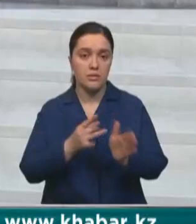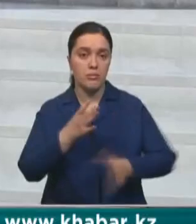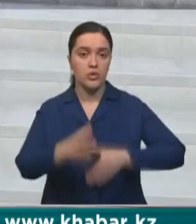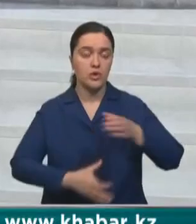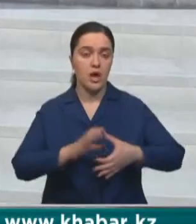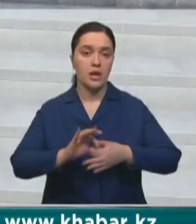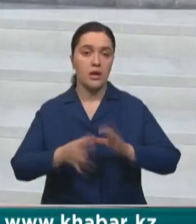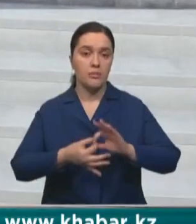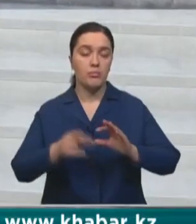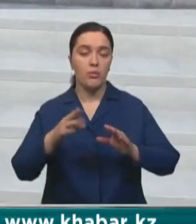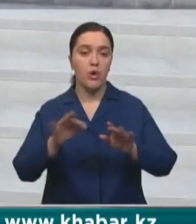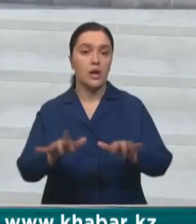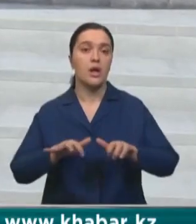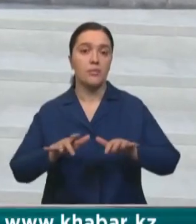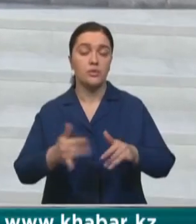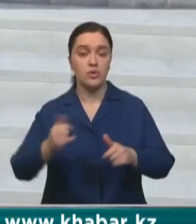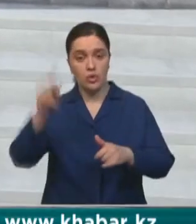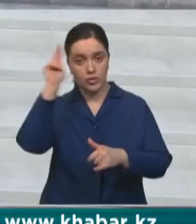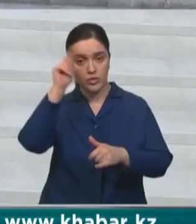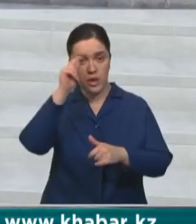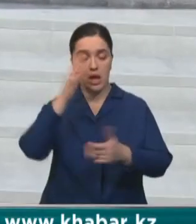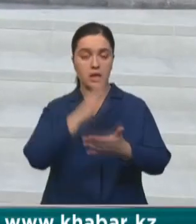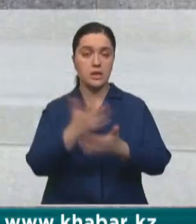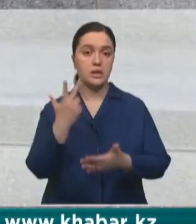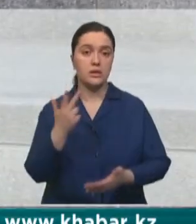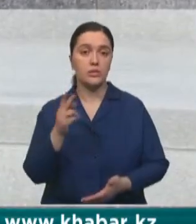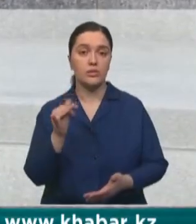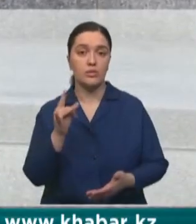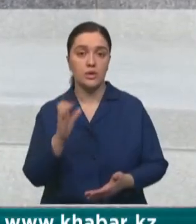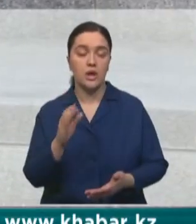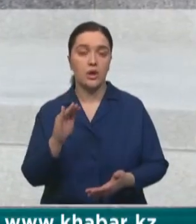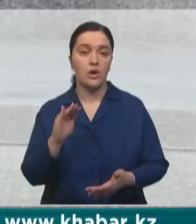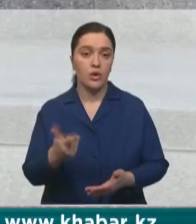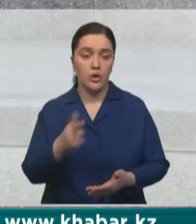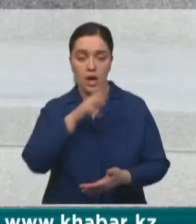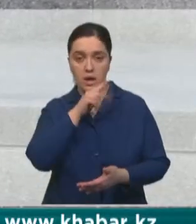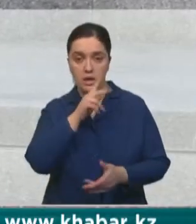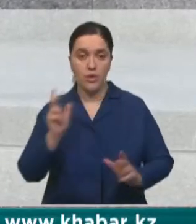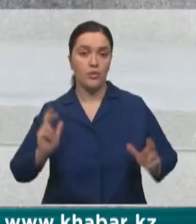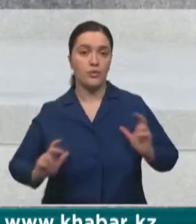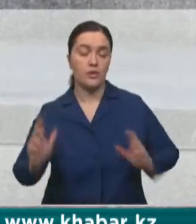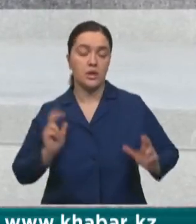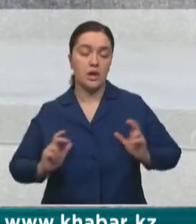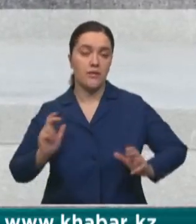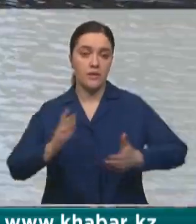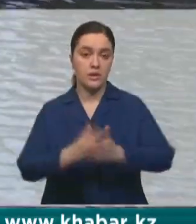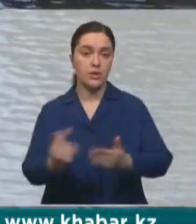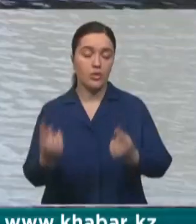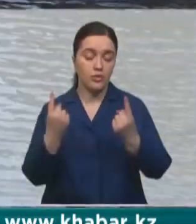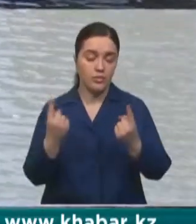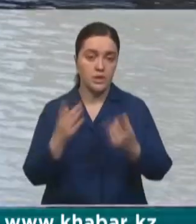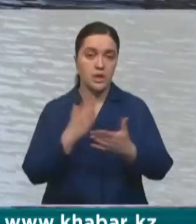олимпиад по информатике. Сейчас он учится на гранте на третьем курсе Южнокорейского университета. Но ради стажировки в крупнейшей компании в